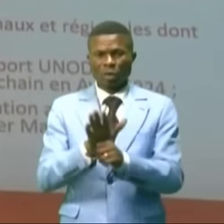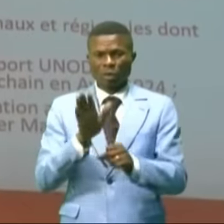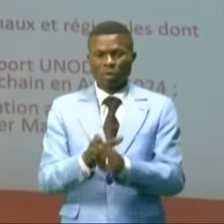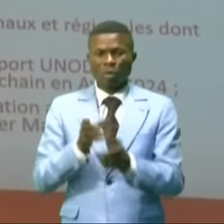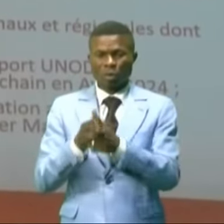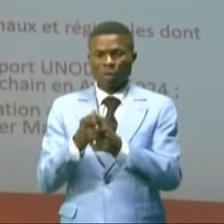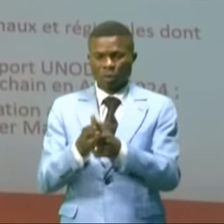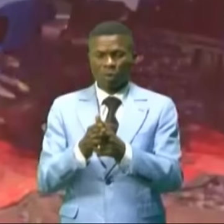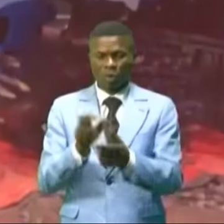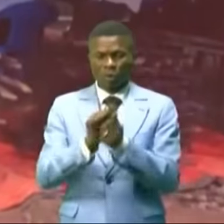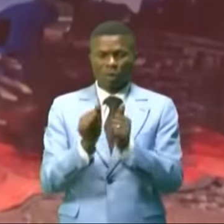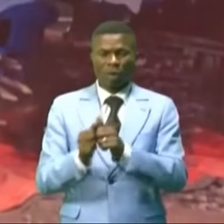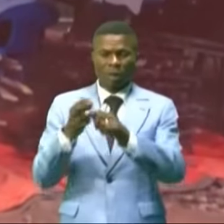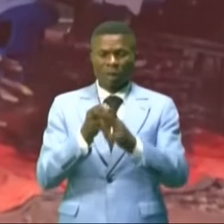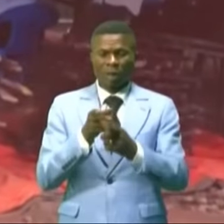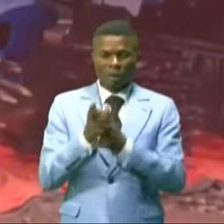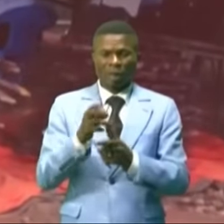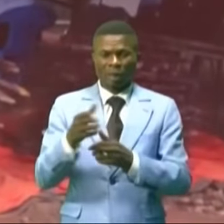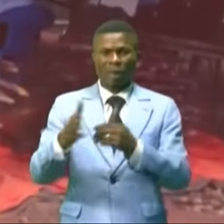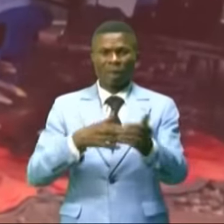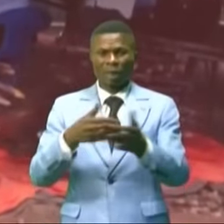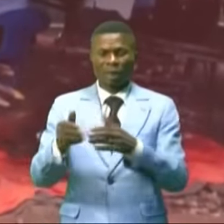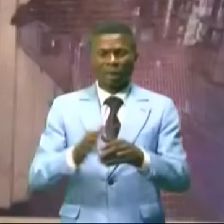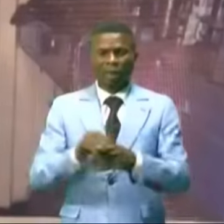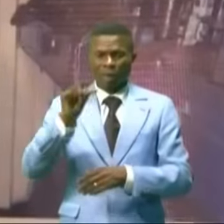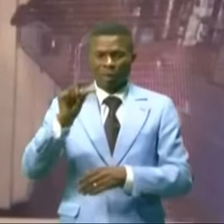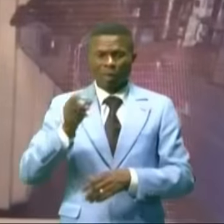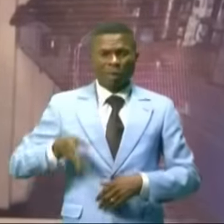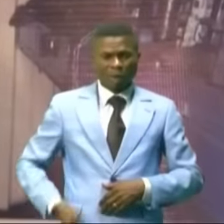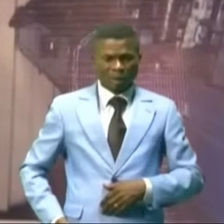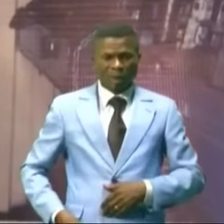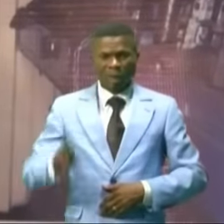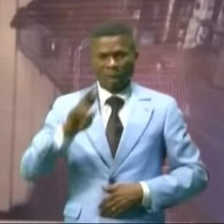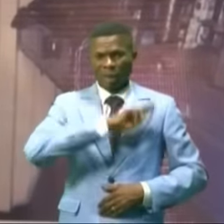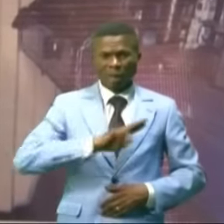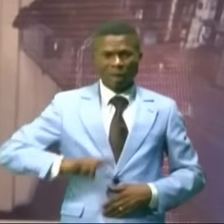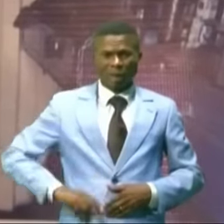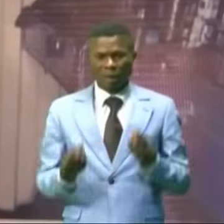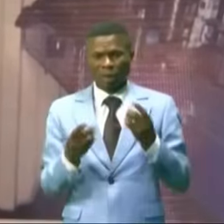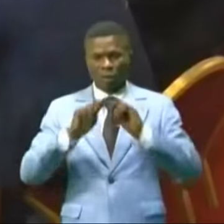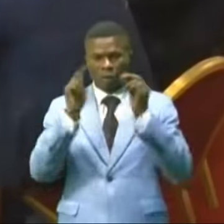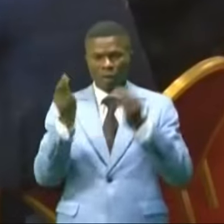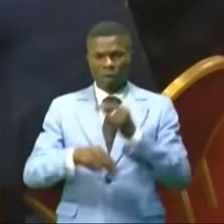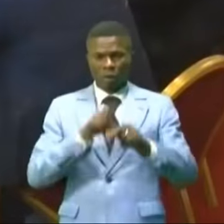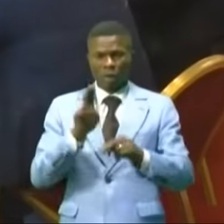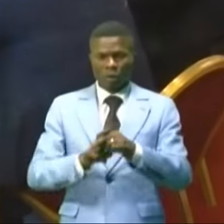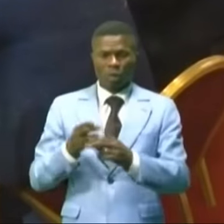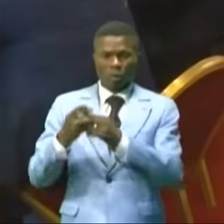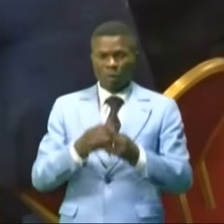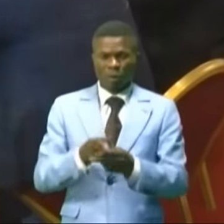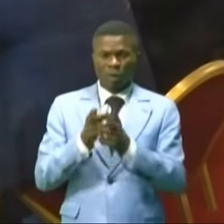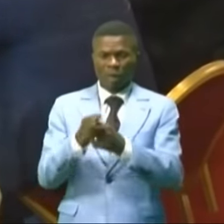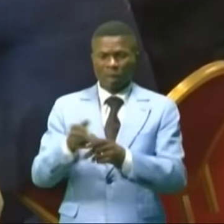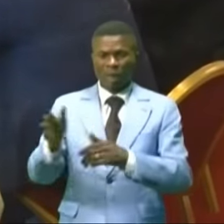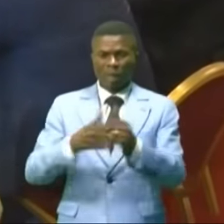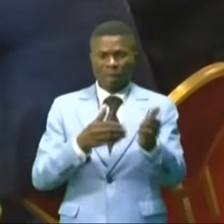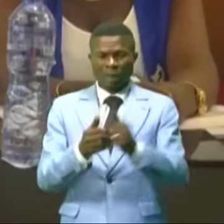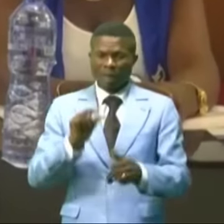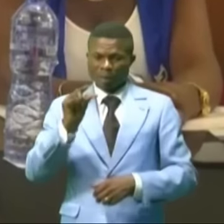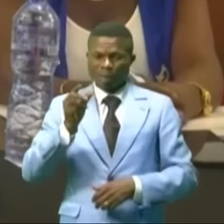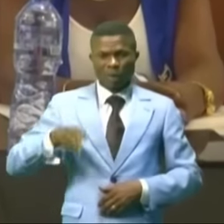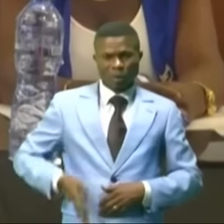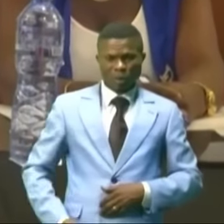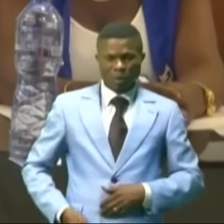le cadre de contrôle des armes légères et petits calibres en RDC. La Commission nationale de contrôle des armes légères et petits